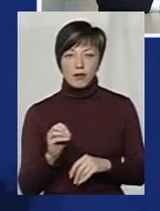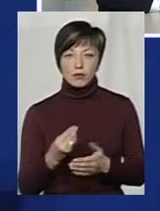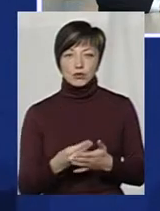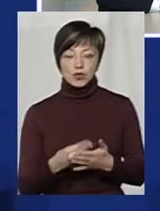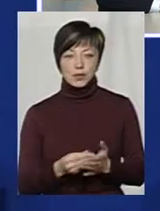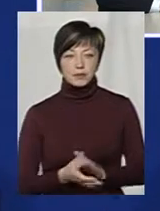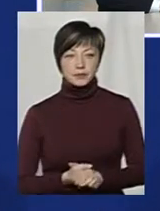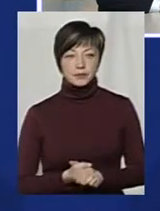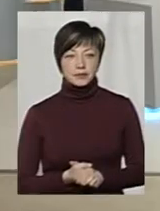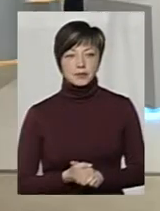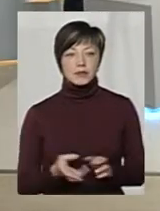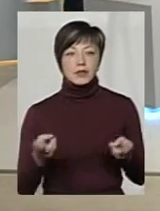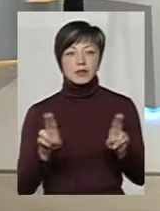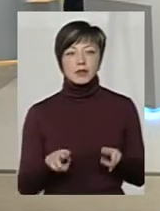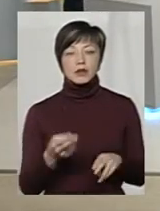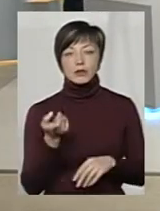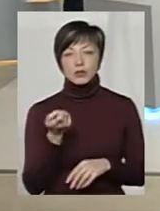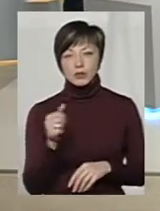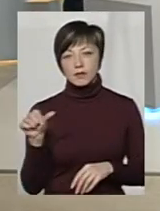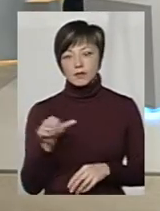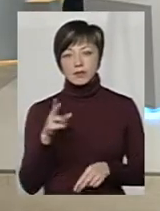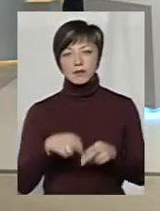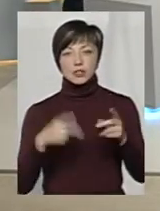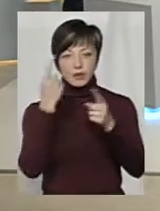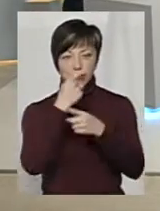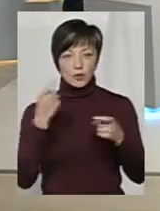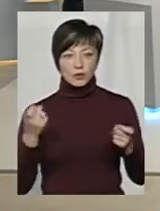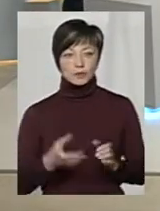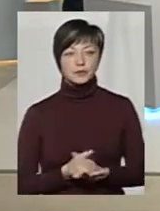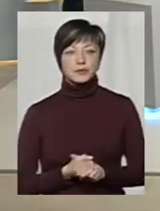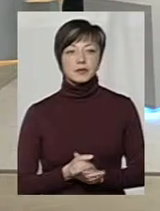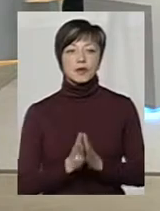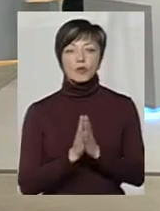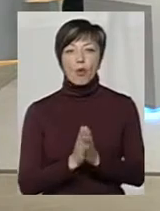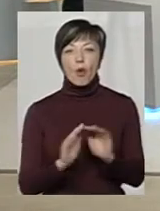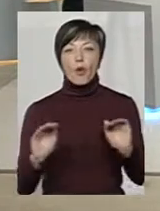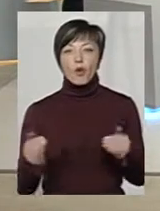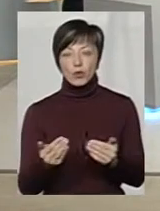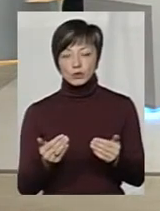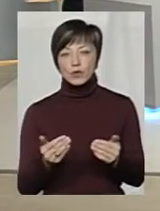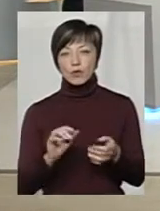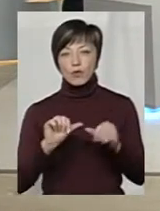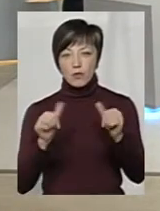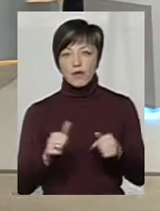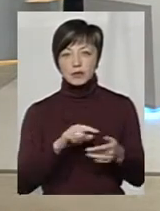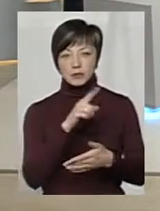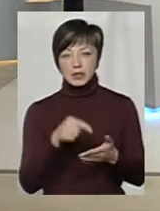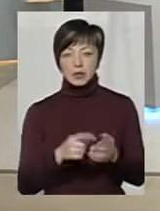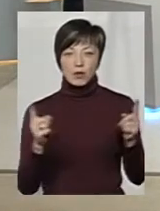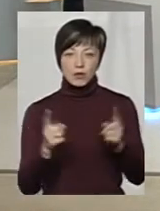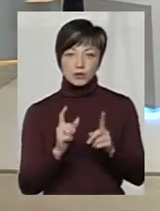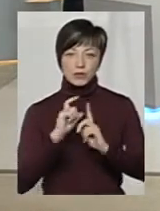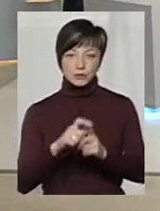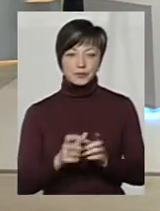бюджет. Дякую. В нас залишаються лічені хвилини до завершення ефіру. Прошу, коротко буду формувати питання я і прошу лаконічно